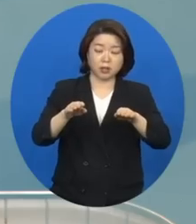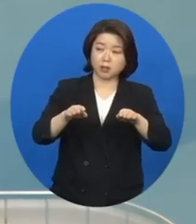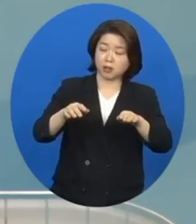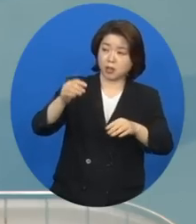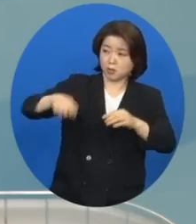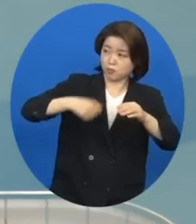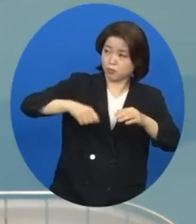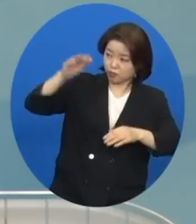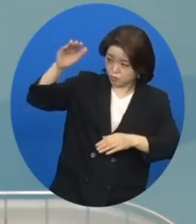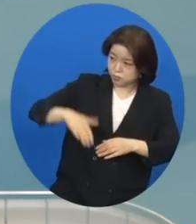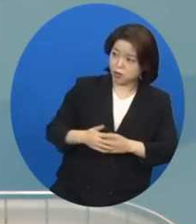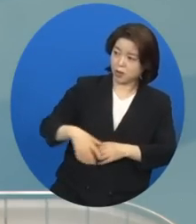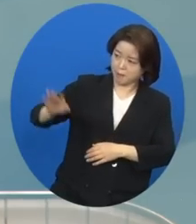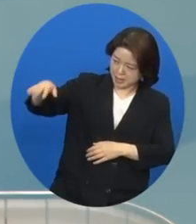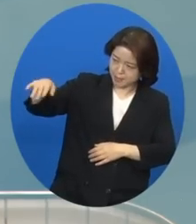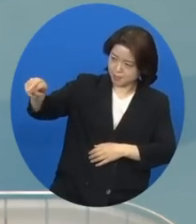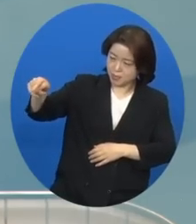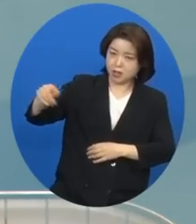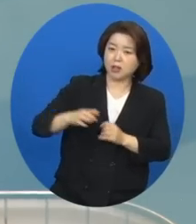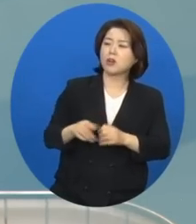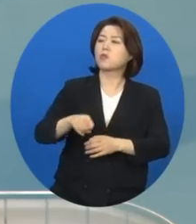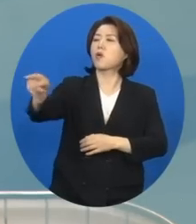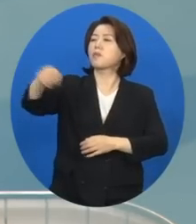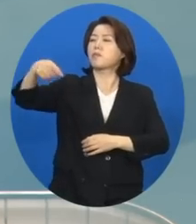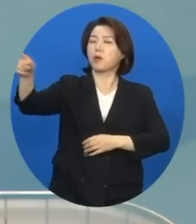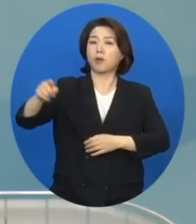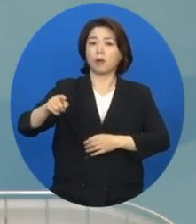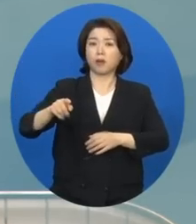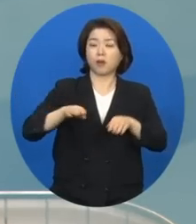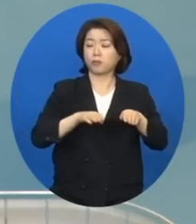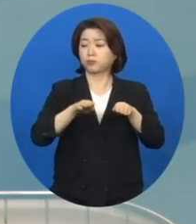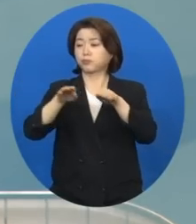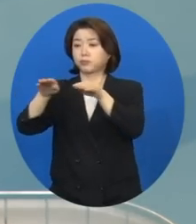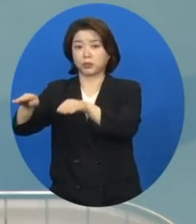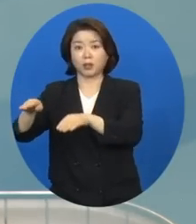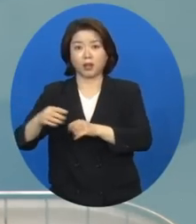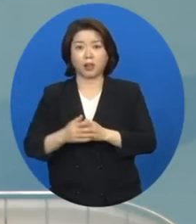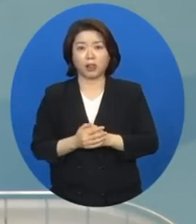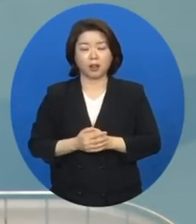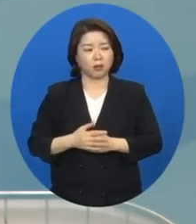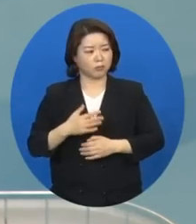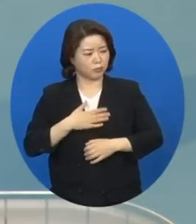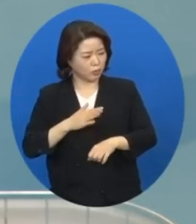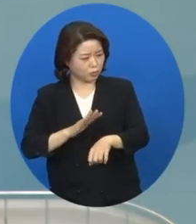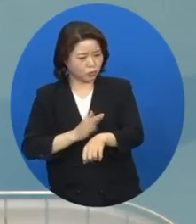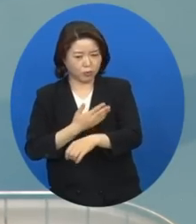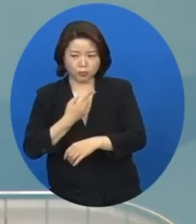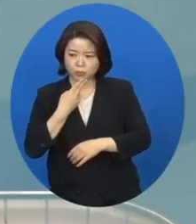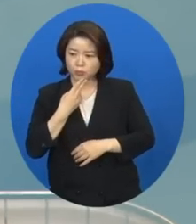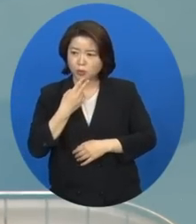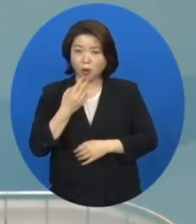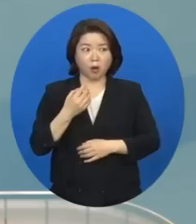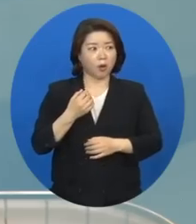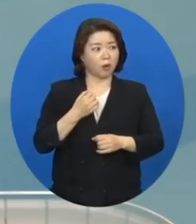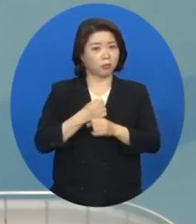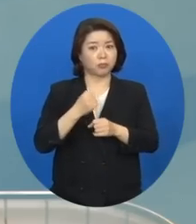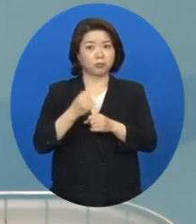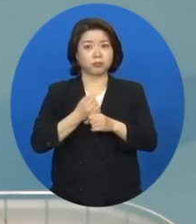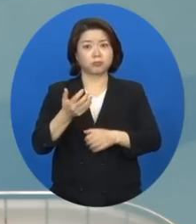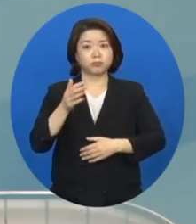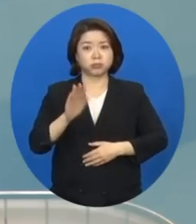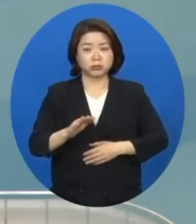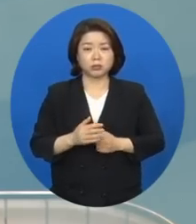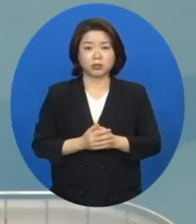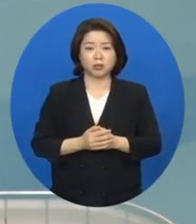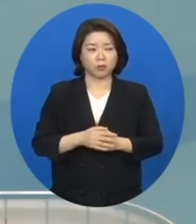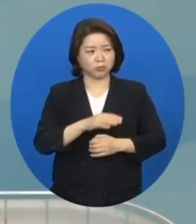내리더니 손찌검을 하면서 차를 저쪽으로 데리는 거예요. 저는 잘못한 게 없는데 좀 당황스러웠지만